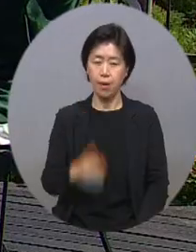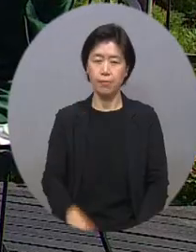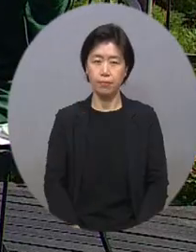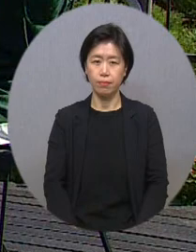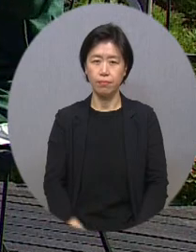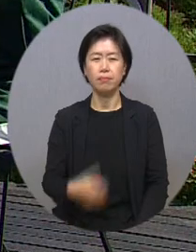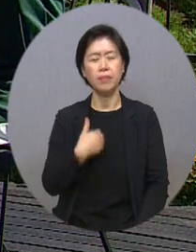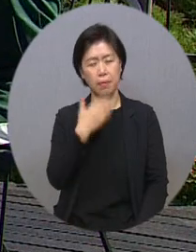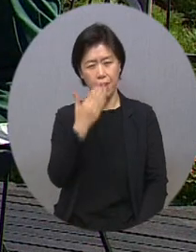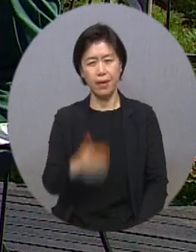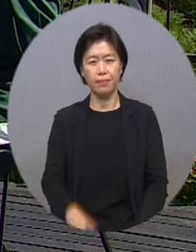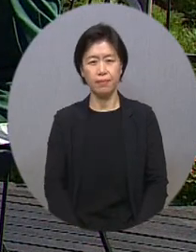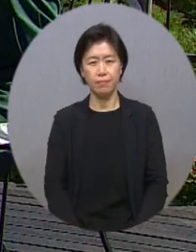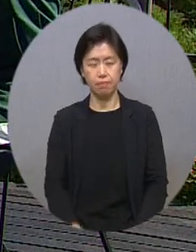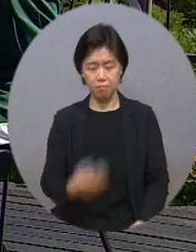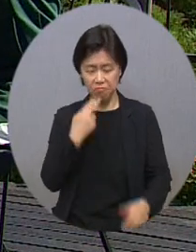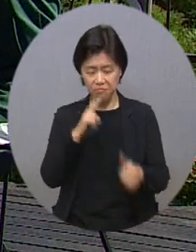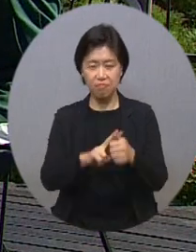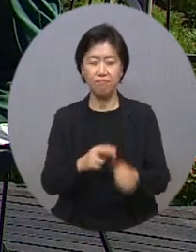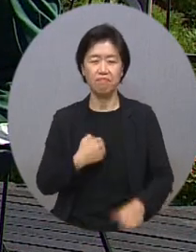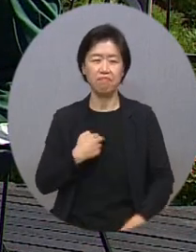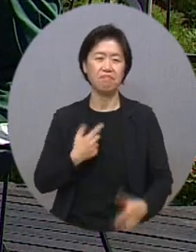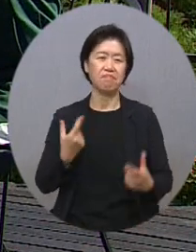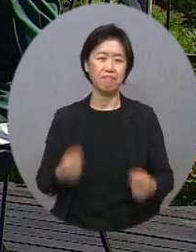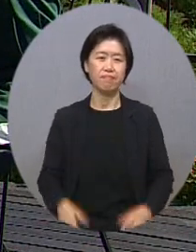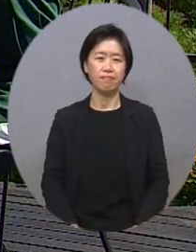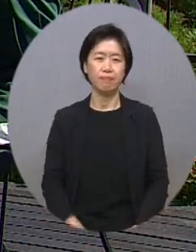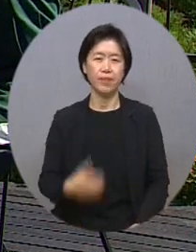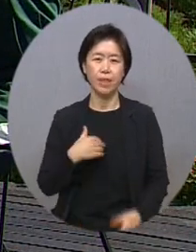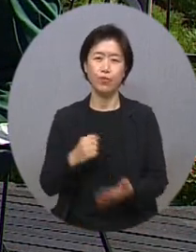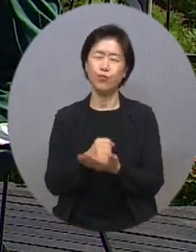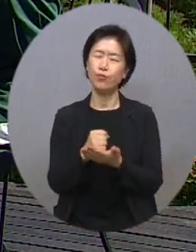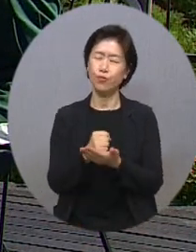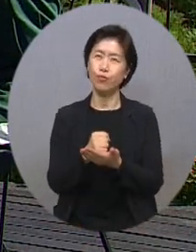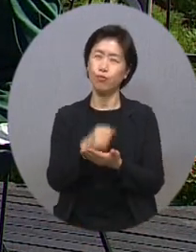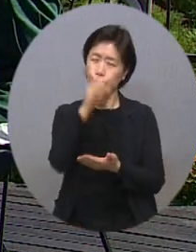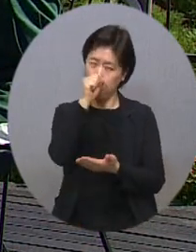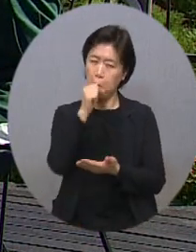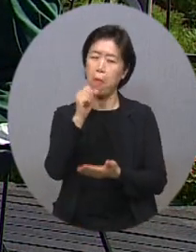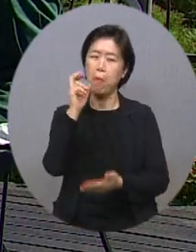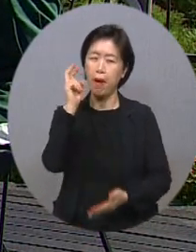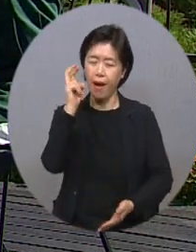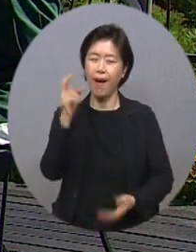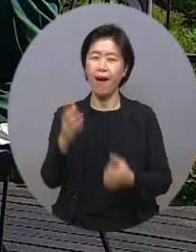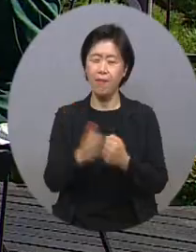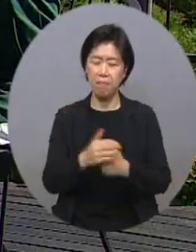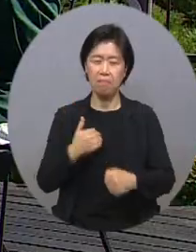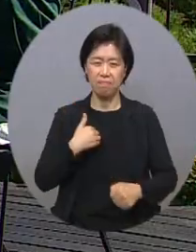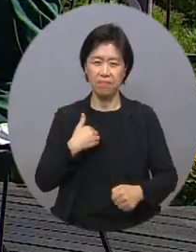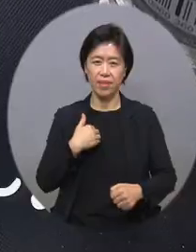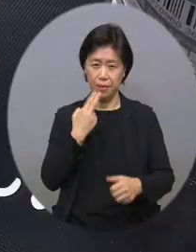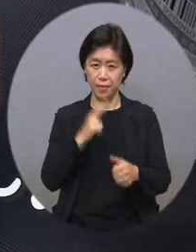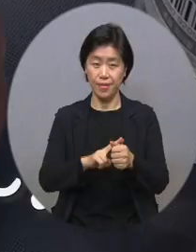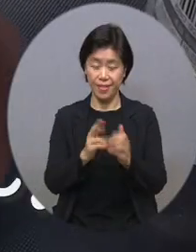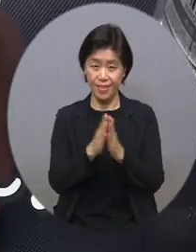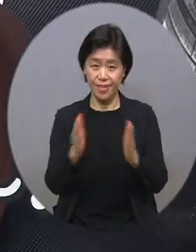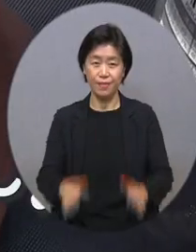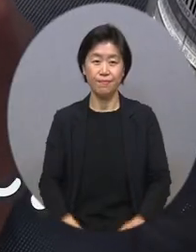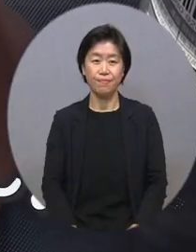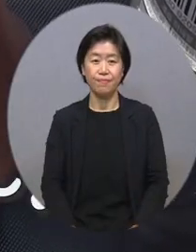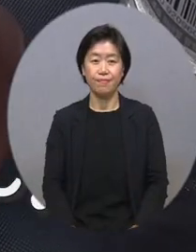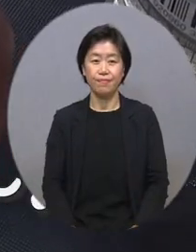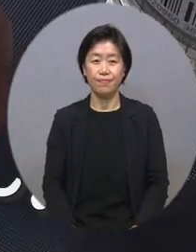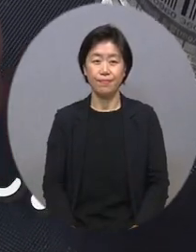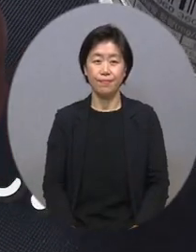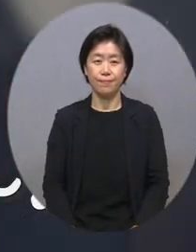저도 도전하겠습니다. 도전. 저도 운이 잘 따르는 사람이기 때문에 도전하겠습니다.